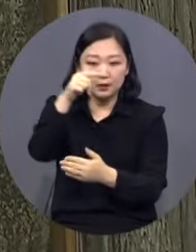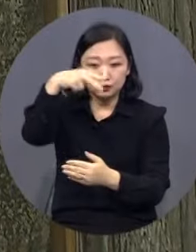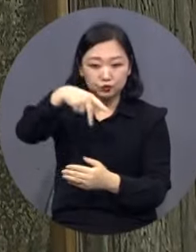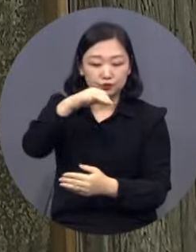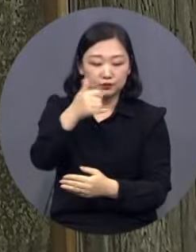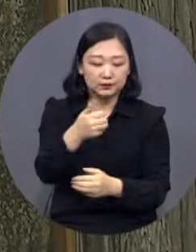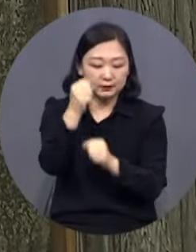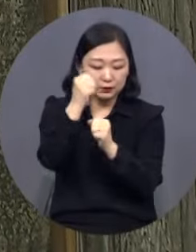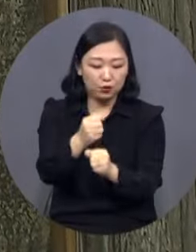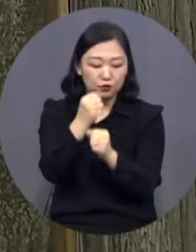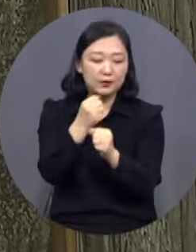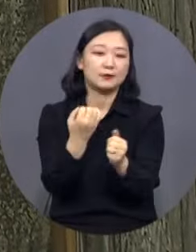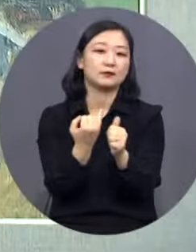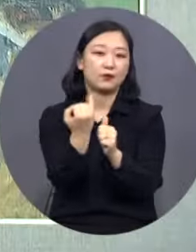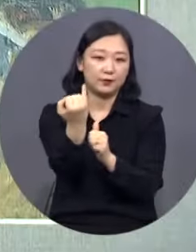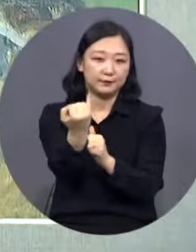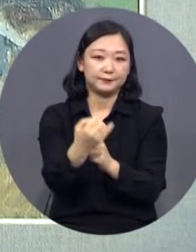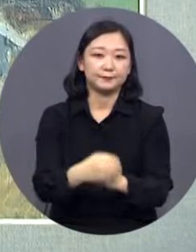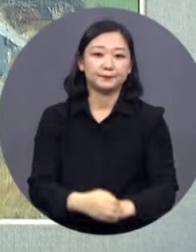절구질하는 여인입니다.